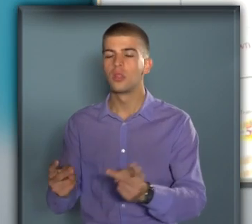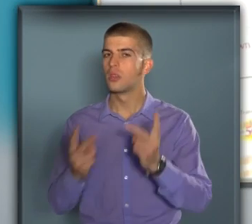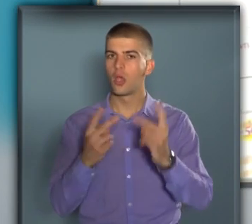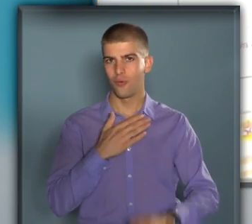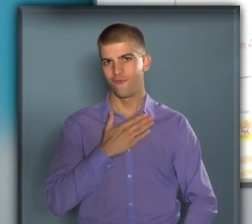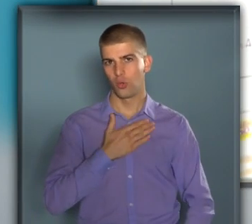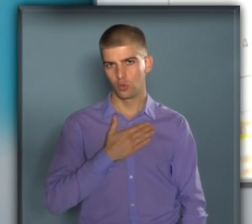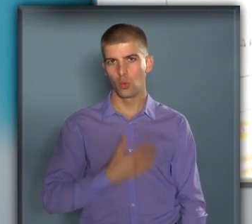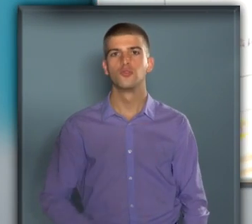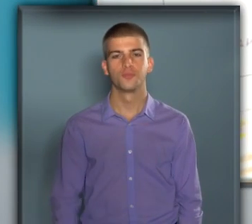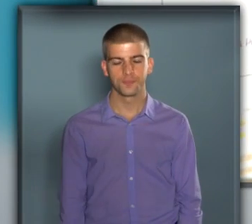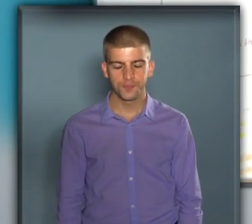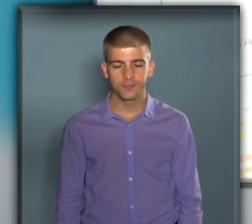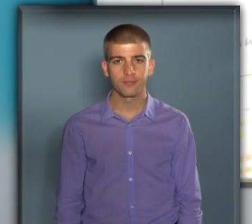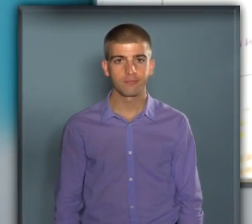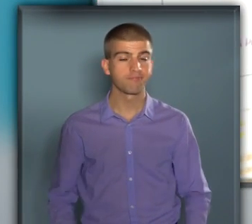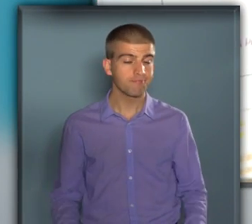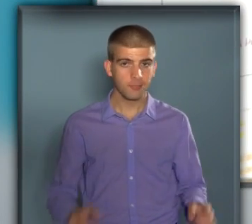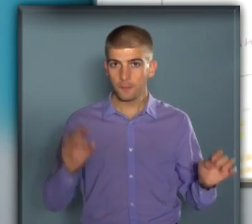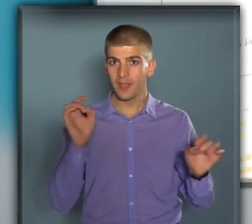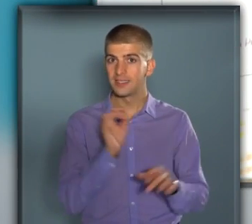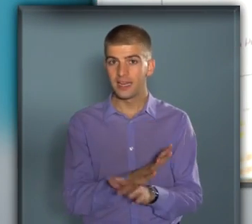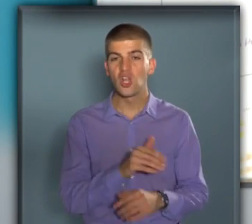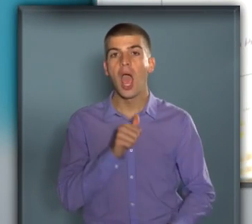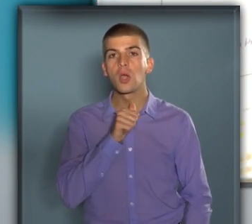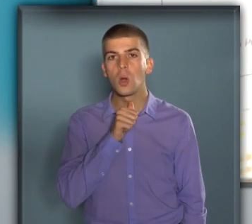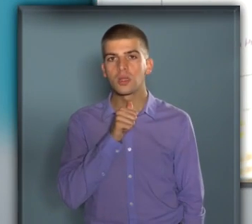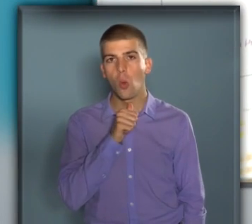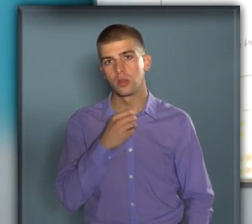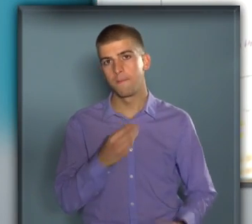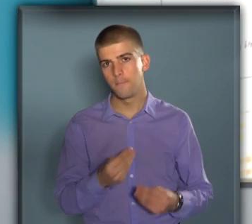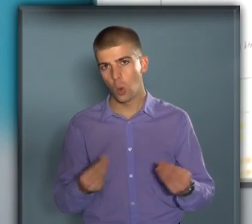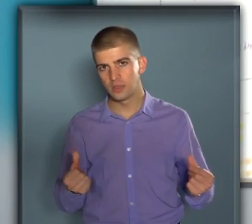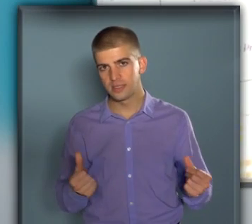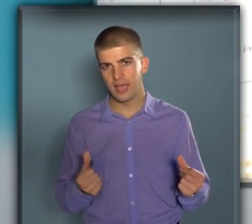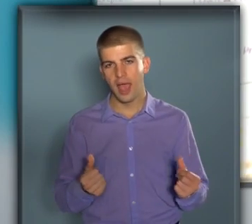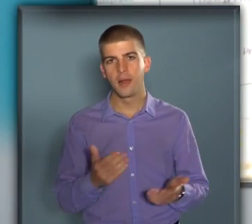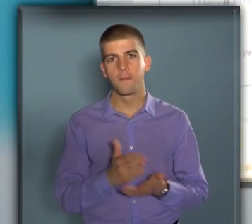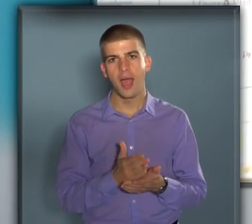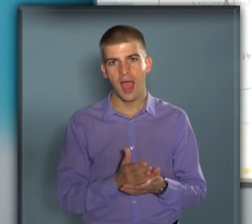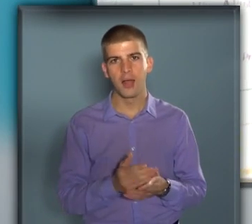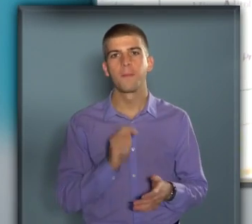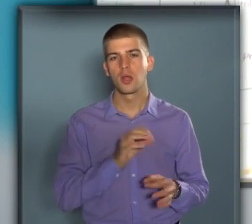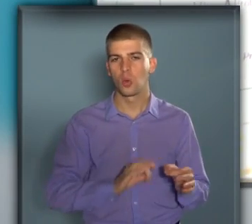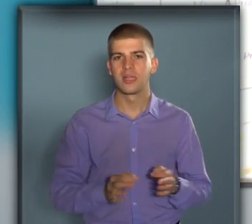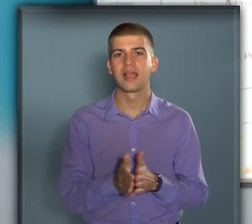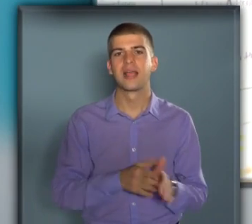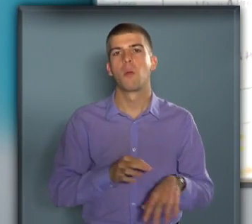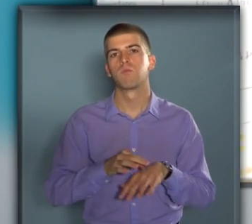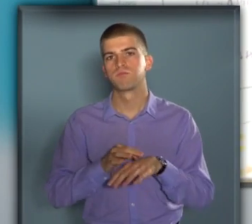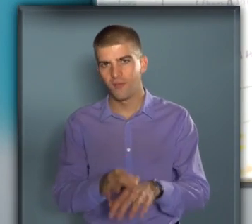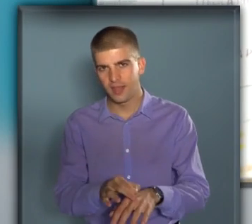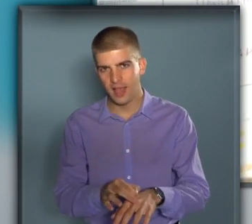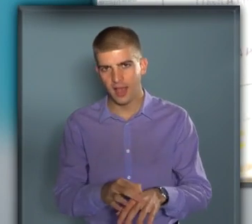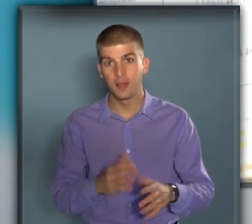volt elejétől fogva, és olyan szerencsém volt, hogy a Gordon módszer meghonosítása akkor kezdődött Magyarországon, hát ezt